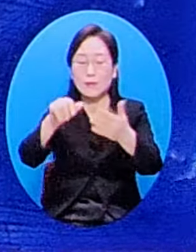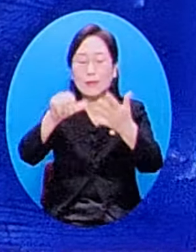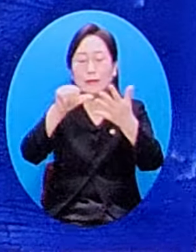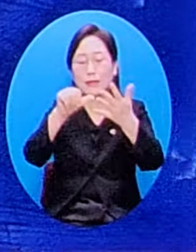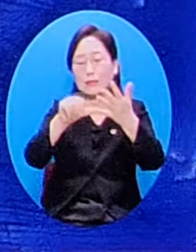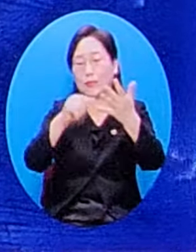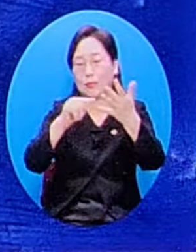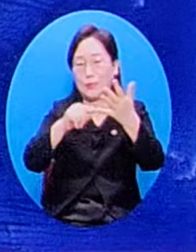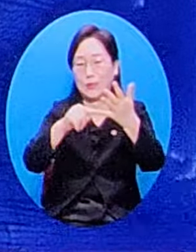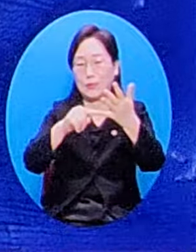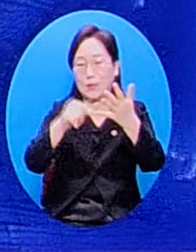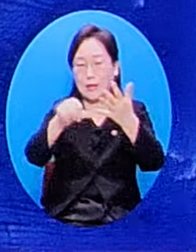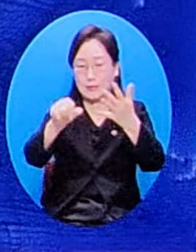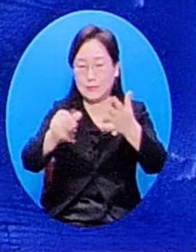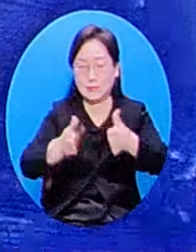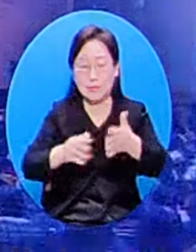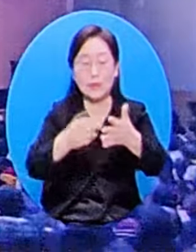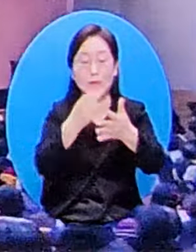무조건 위로